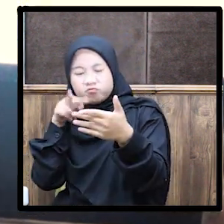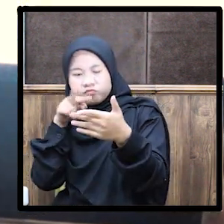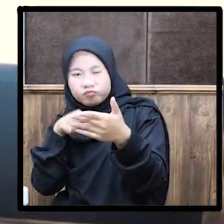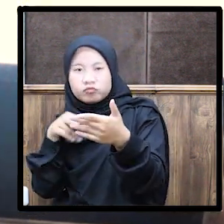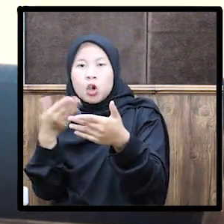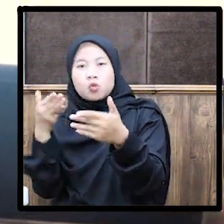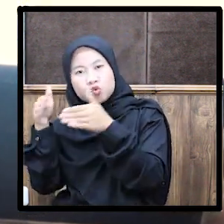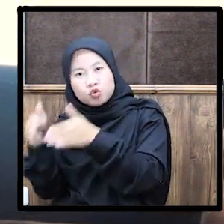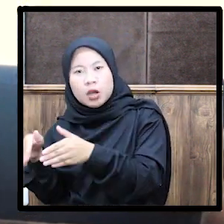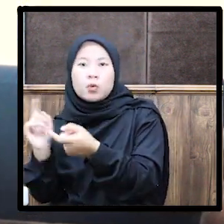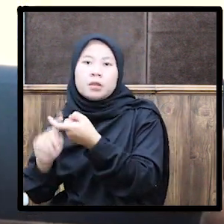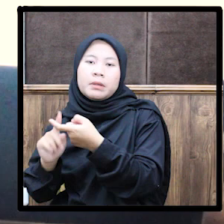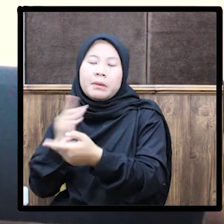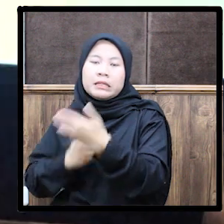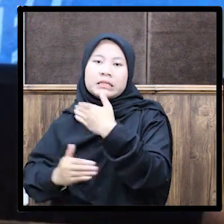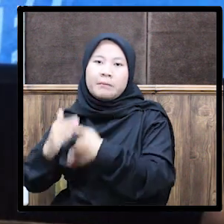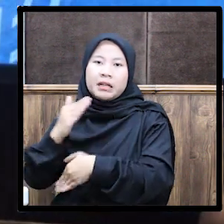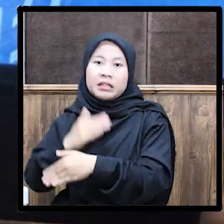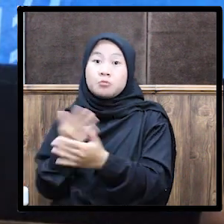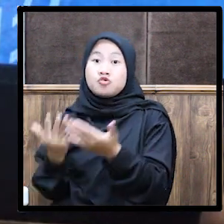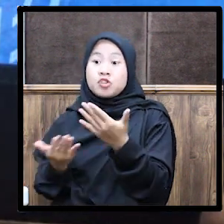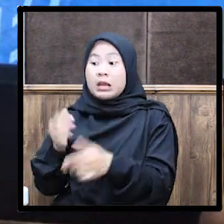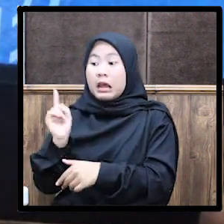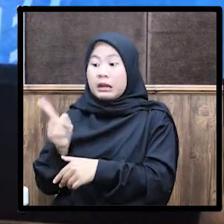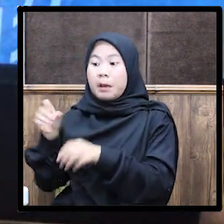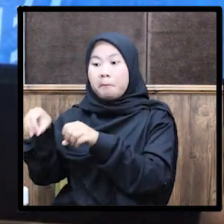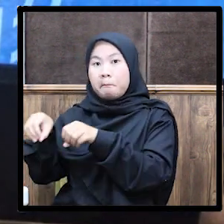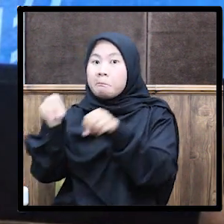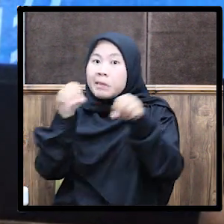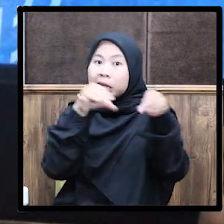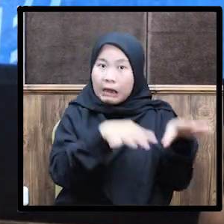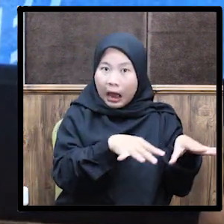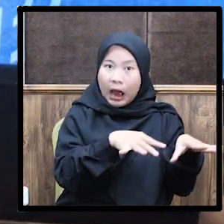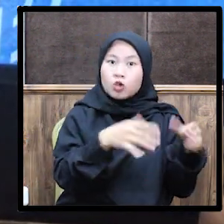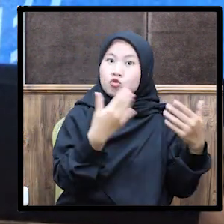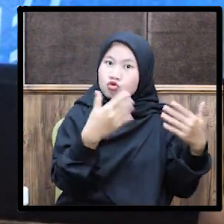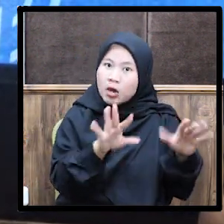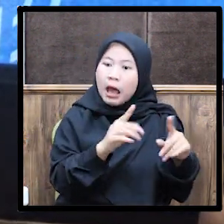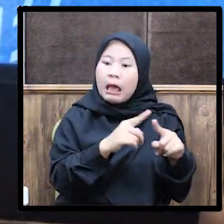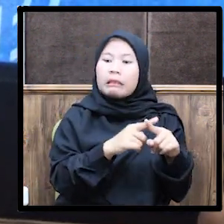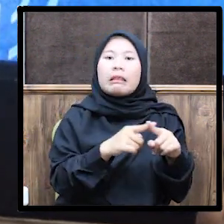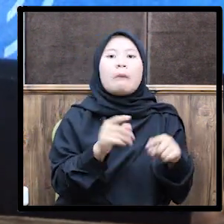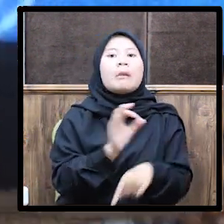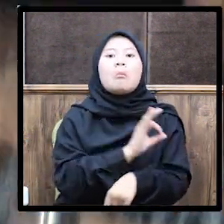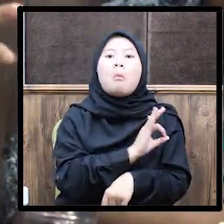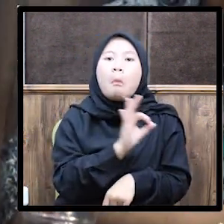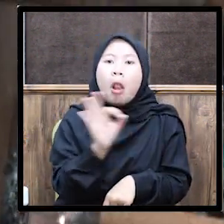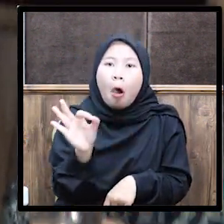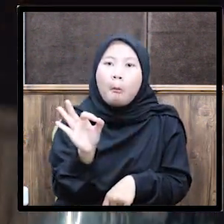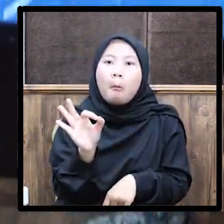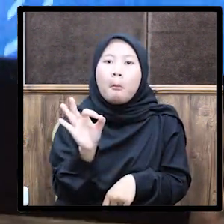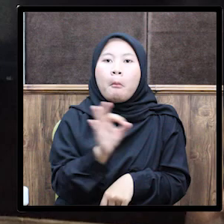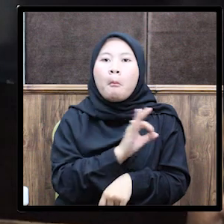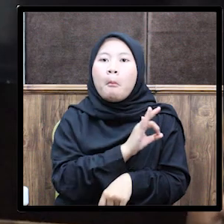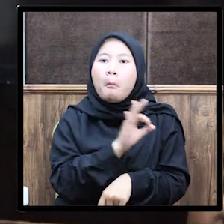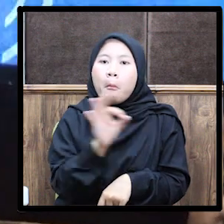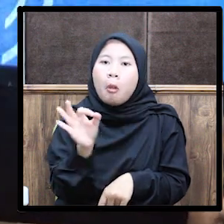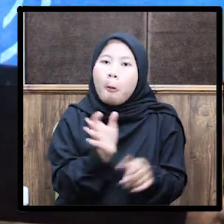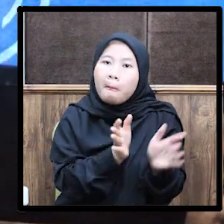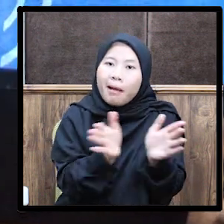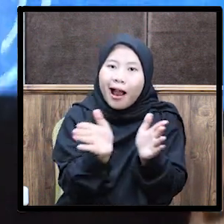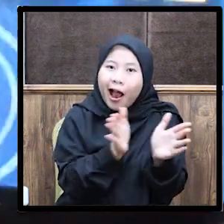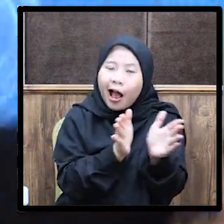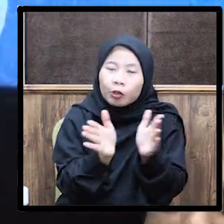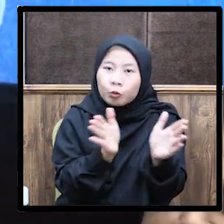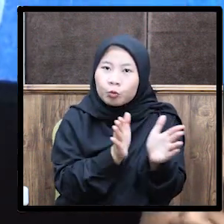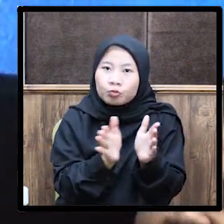termasuk yang sudah pindah memilih tapi tidak sampai hari ini, mungkin kemarin tidak mengurus pindah memilih, sorry, pindah domisili tapi tidak memilih, tapi besok